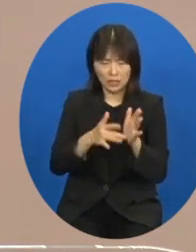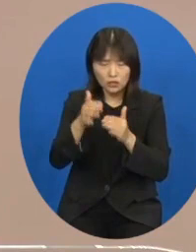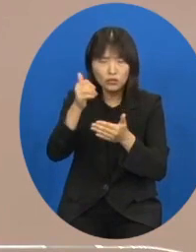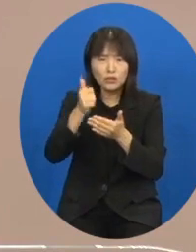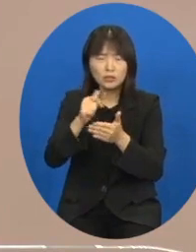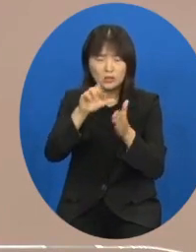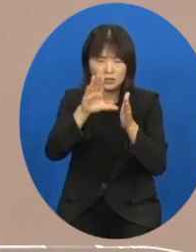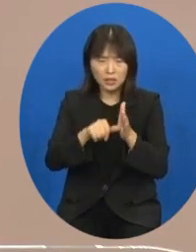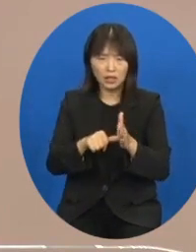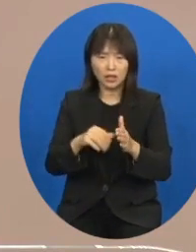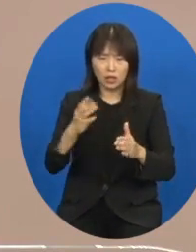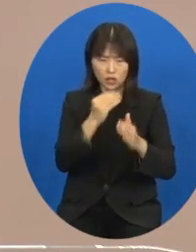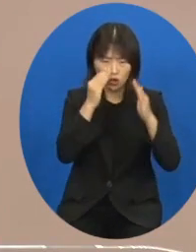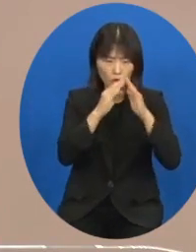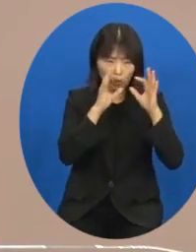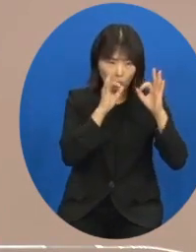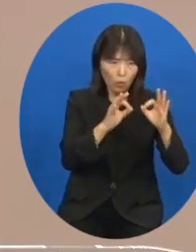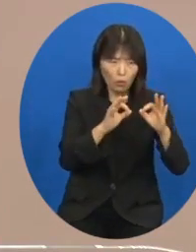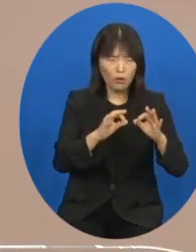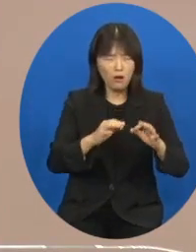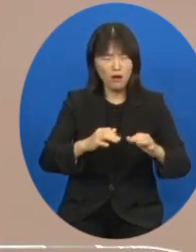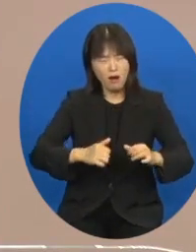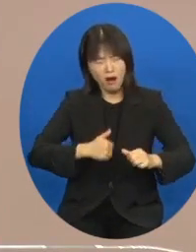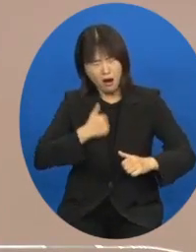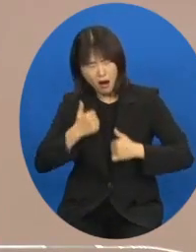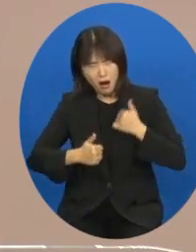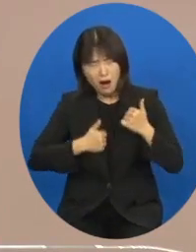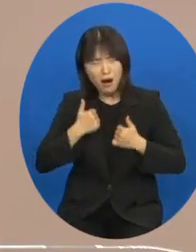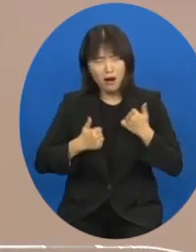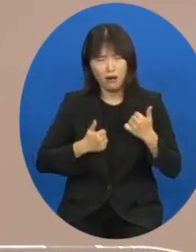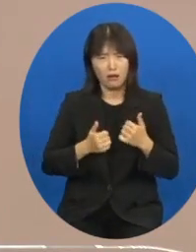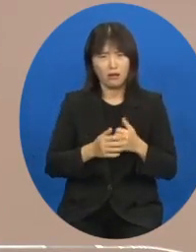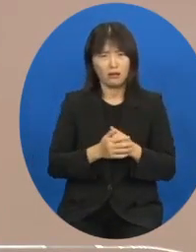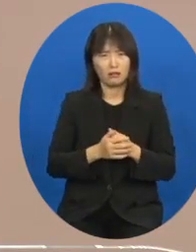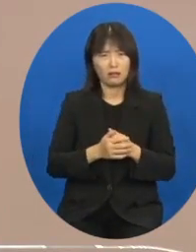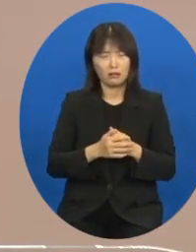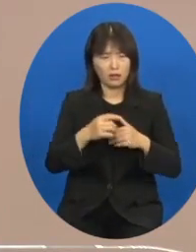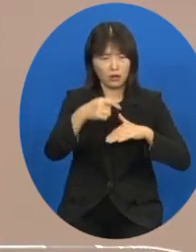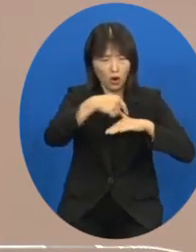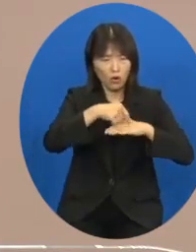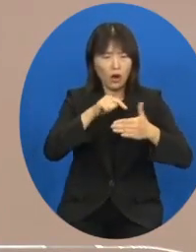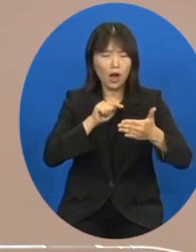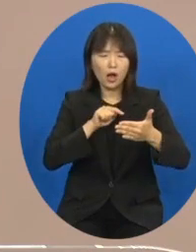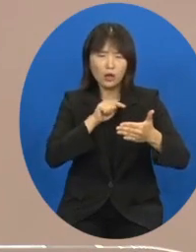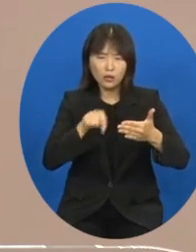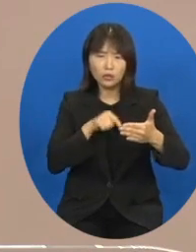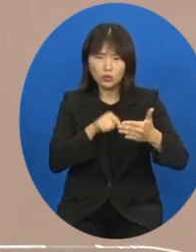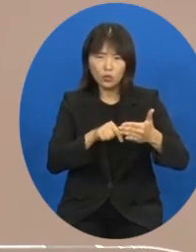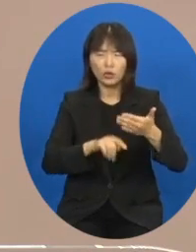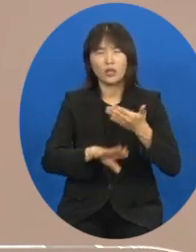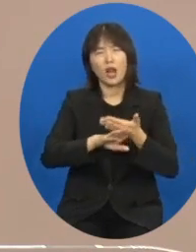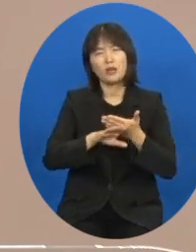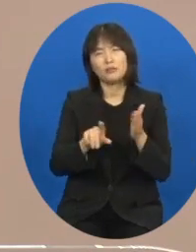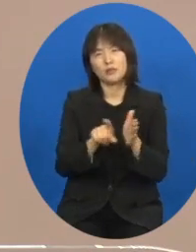예수님이 그때 당시에 성전을 보고 그토록 진노하신 것이 바로 겉다르고 속다른 믿음이었기